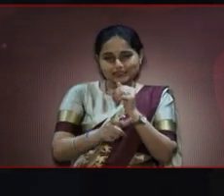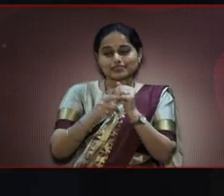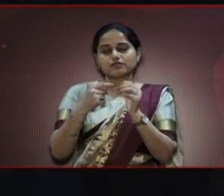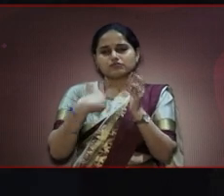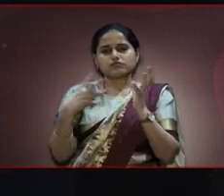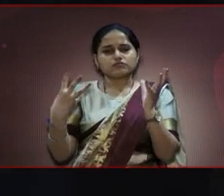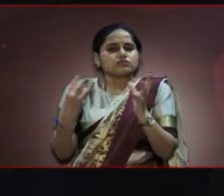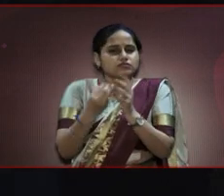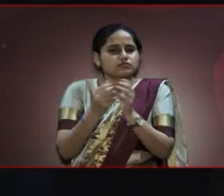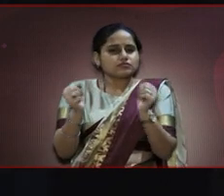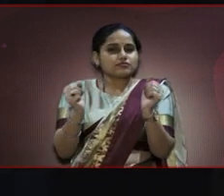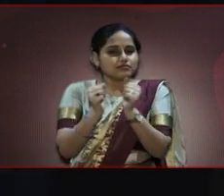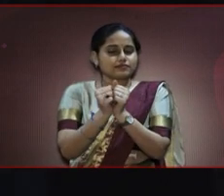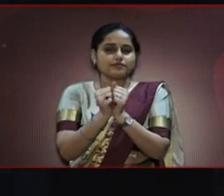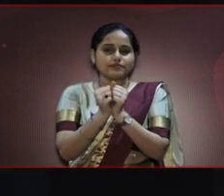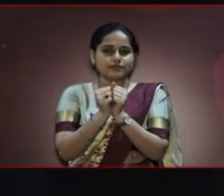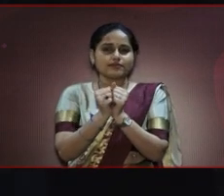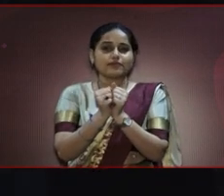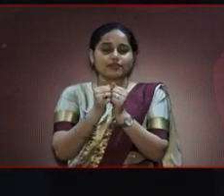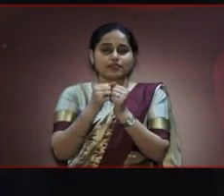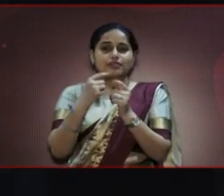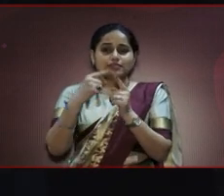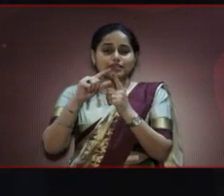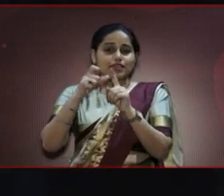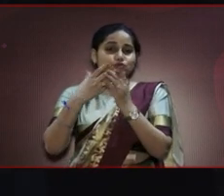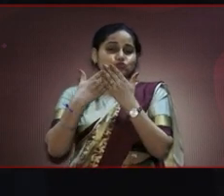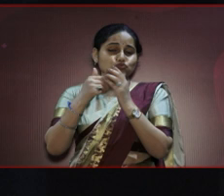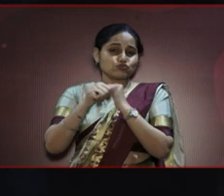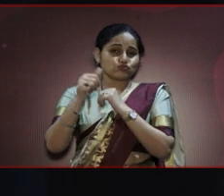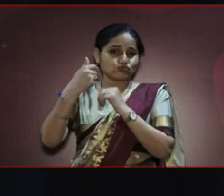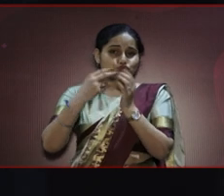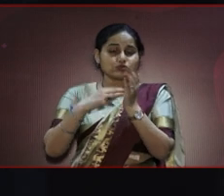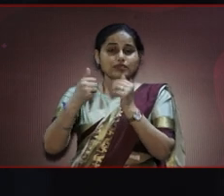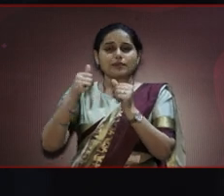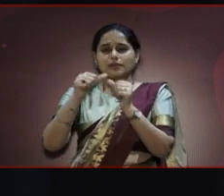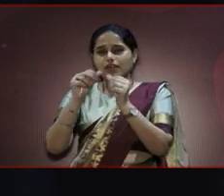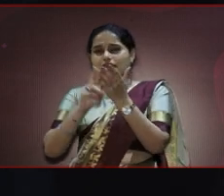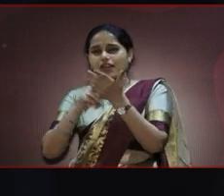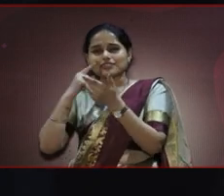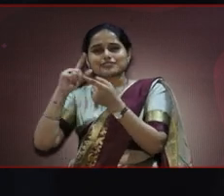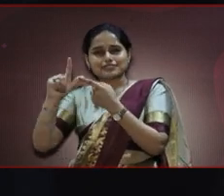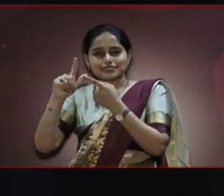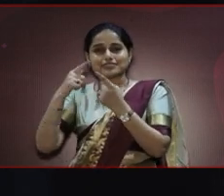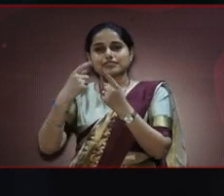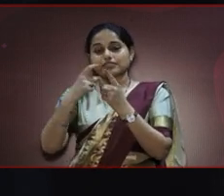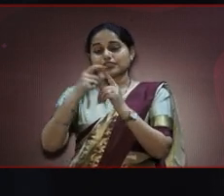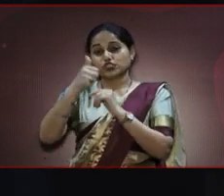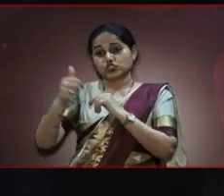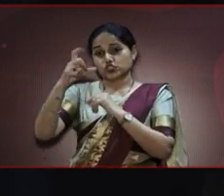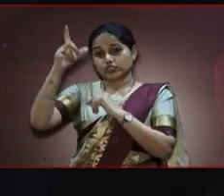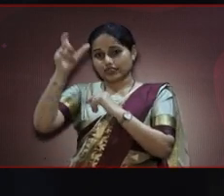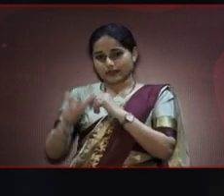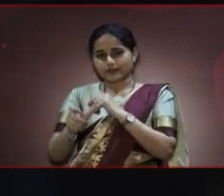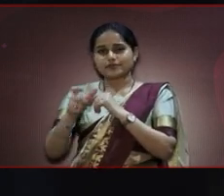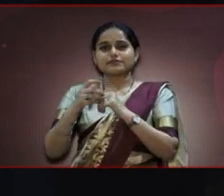साथ बहुत बड़े शिक्षाविद यहाँ पे हैं, प्रोफेसर अनिल सहस्रबुद्धे जी NFT के चेयरपर्सन,